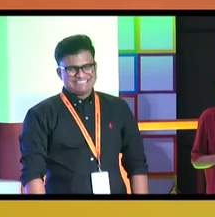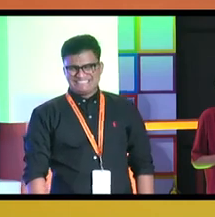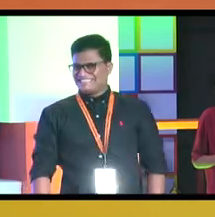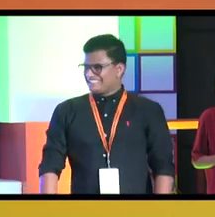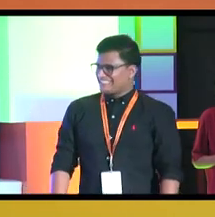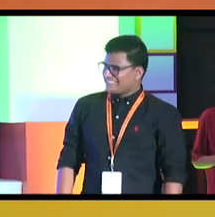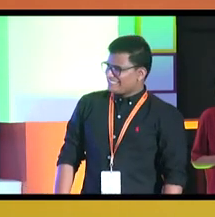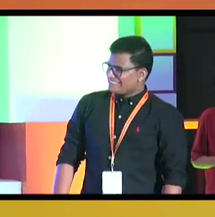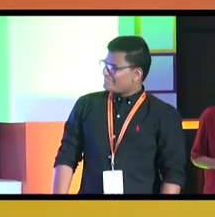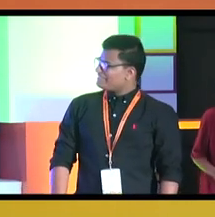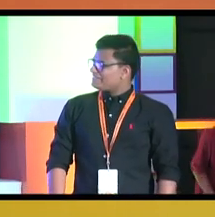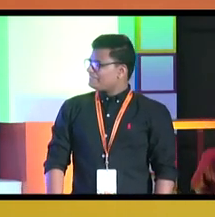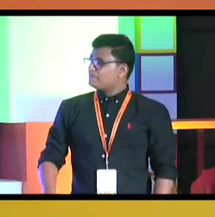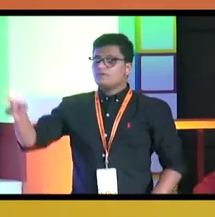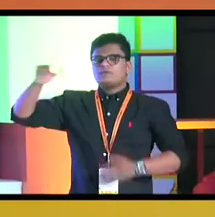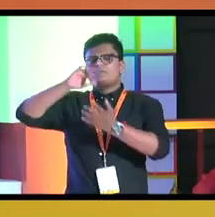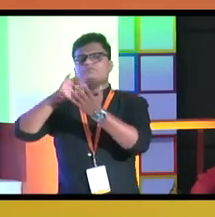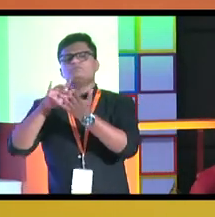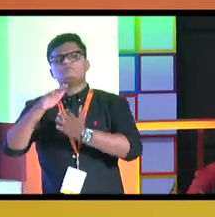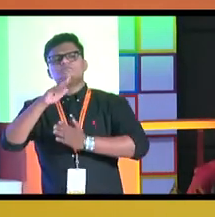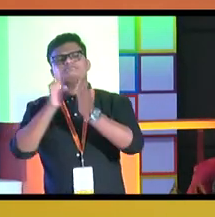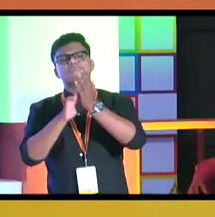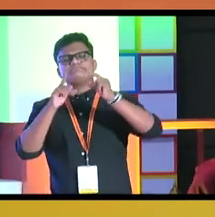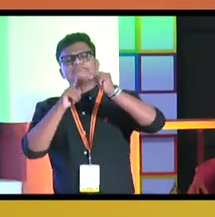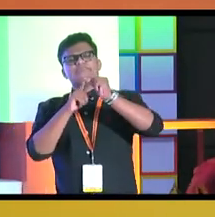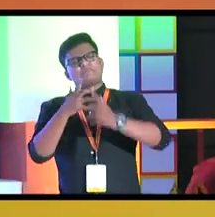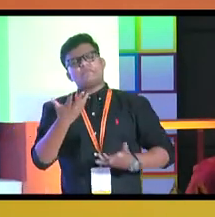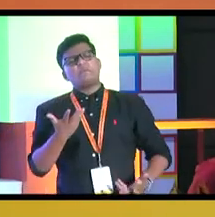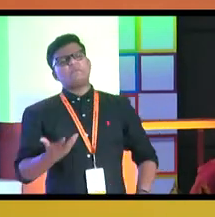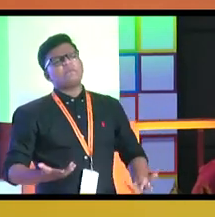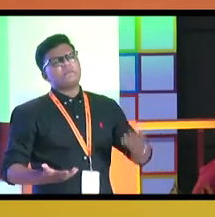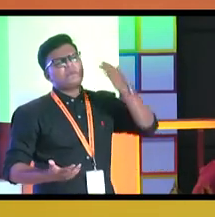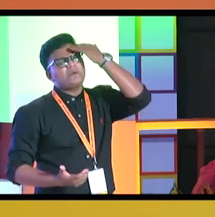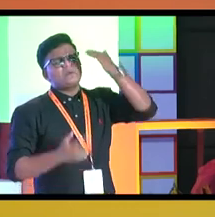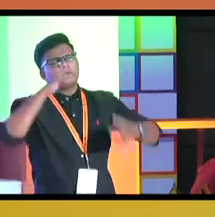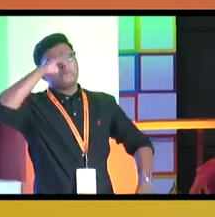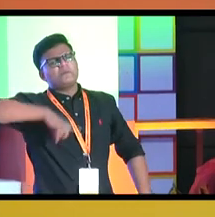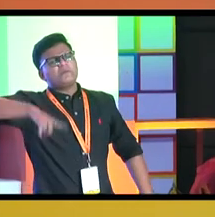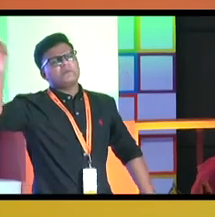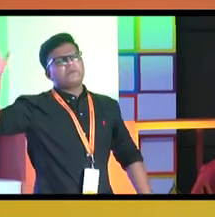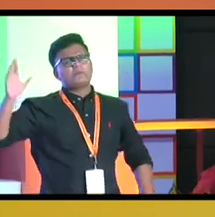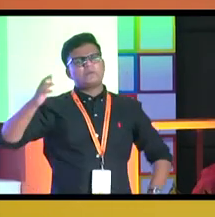हमारे जमाने में मध्य प्रदेश में, आई थिंक शायद भारत में भी जानते होंगे, एक PC सरकार करके